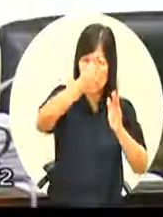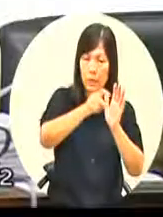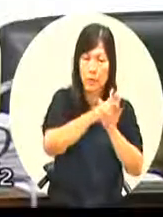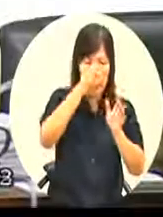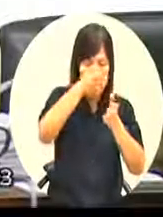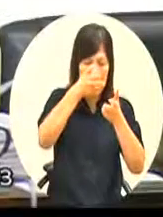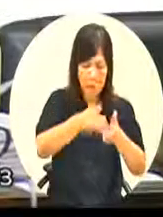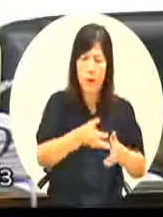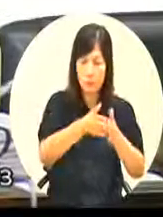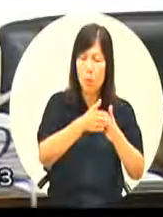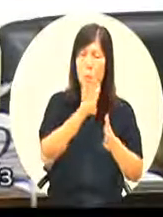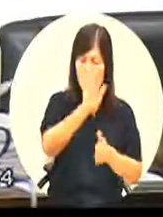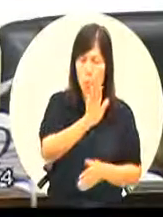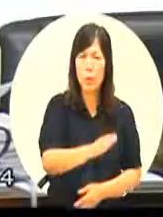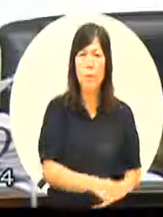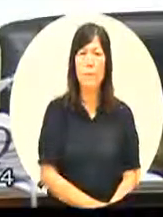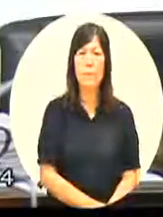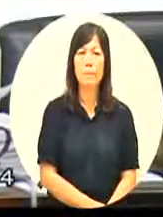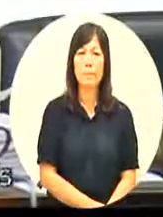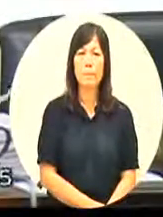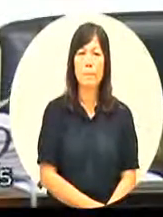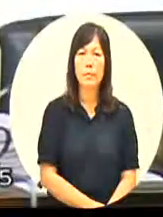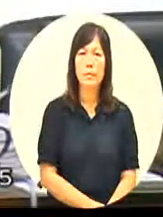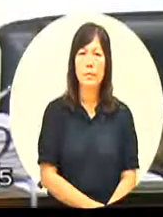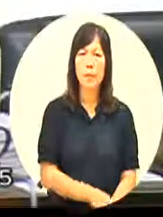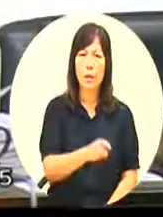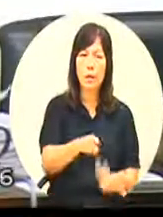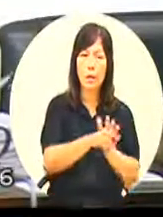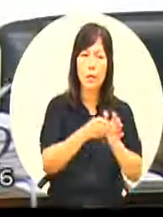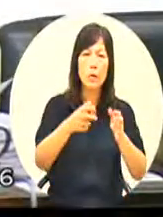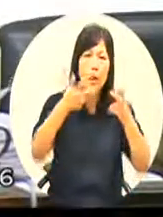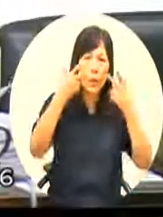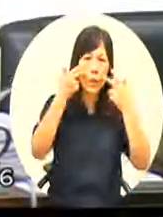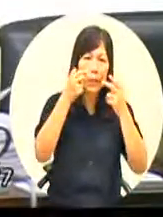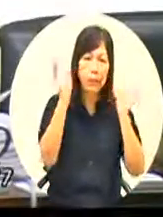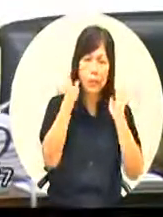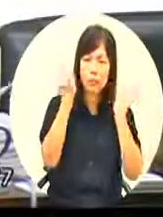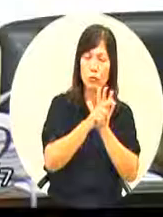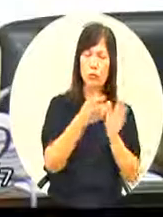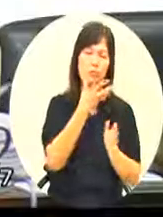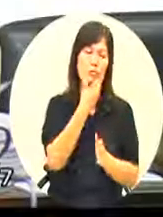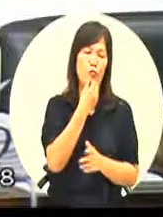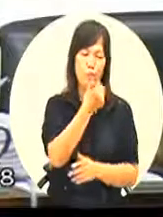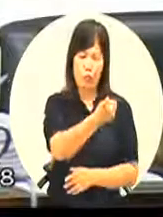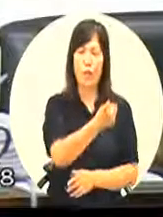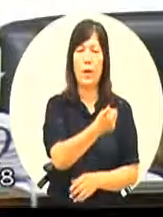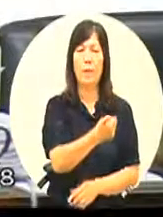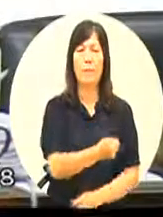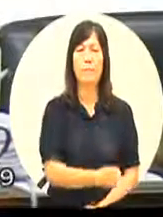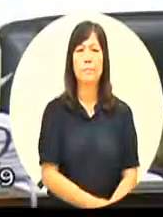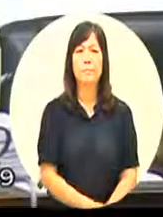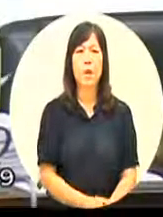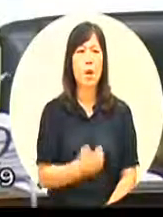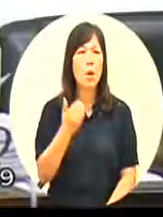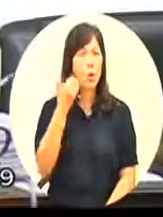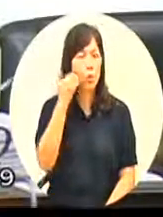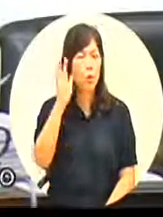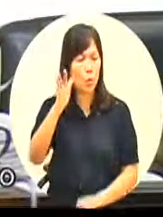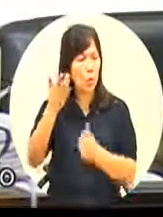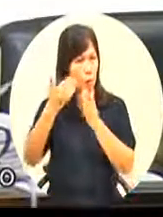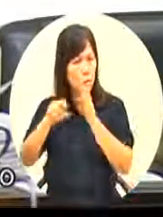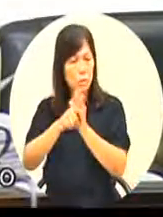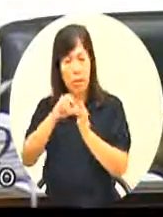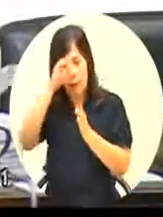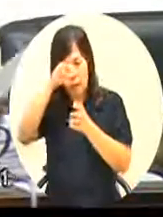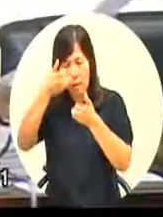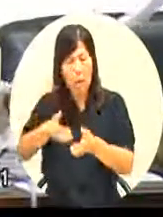视这个足语教学，那个学校的原民小朋友就很有福气。如果有的学校不重